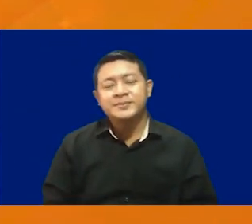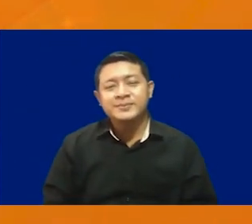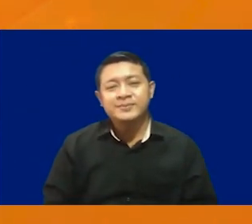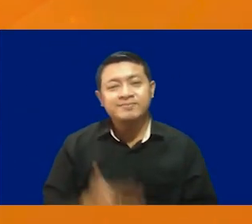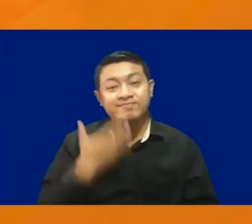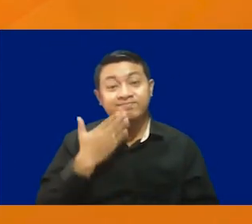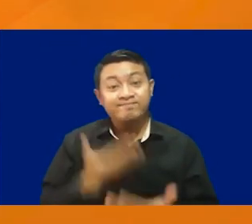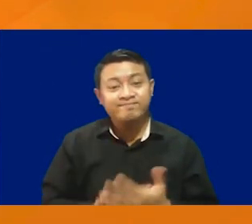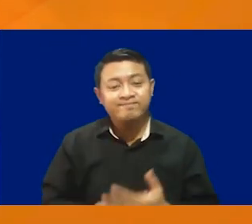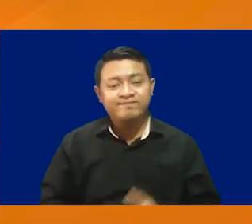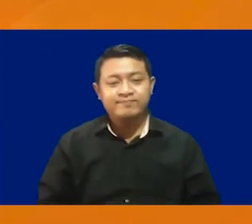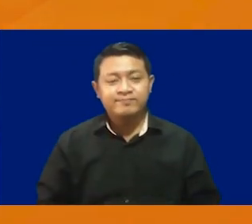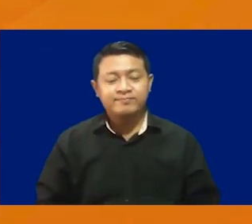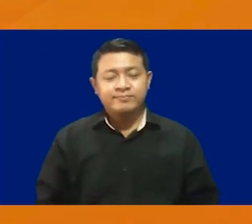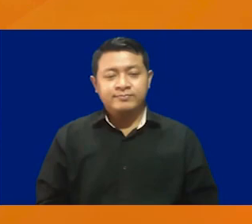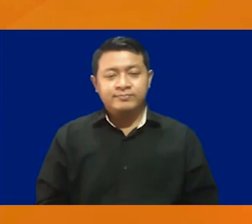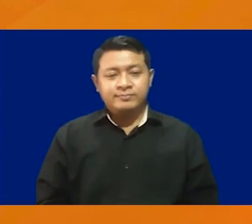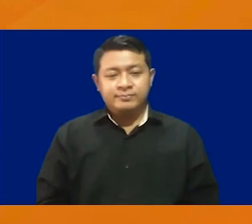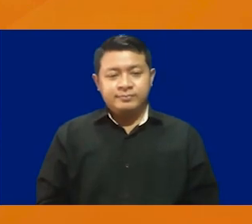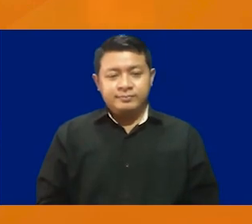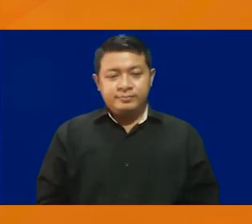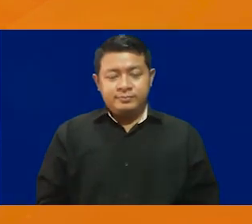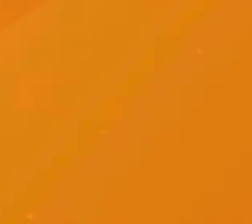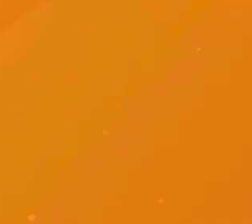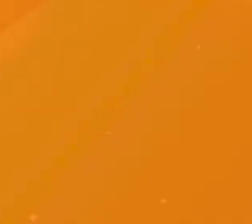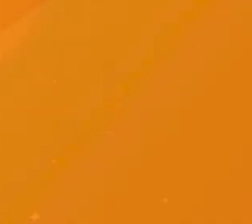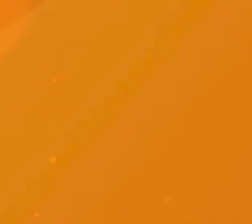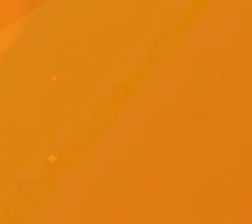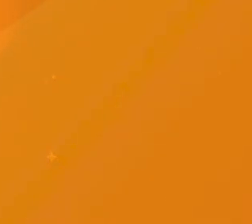esok hari untuk semua saudara-saudari yang terkasih.